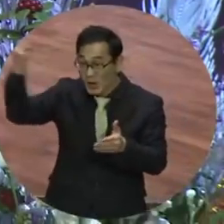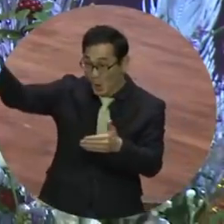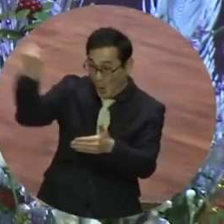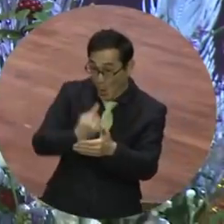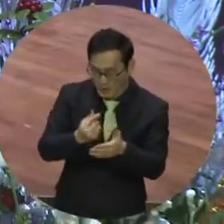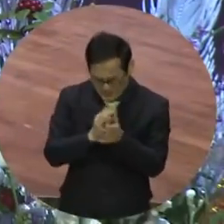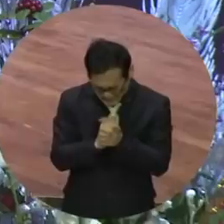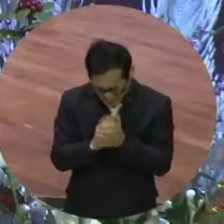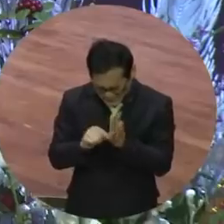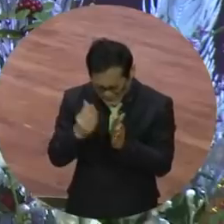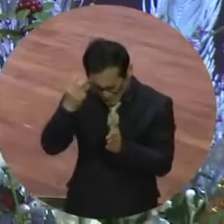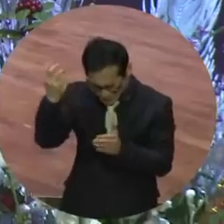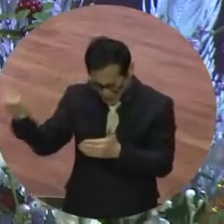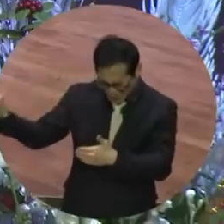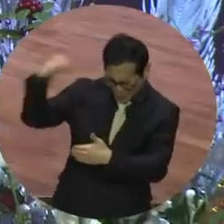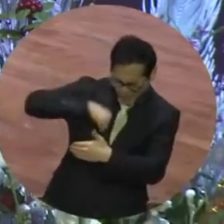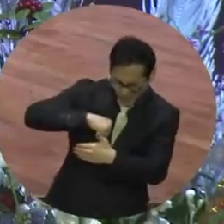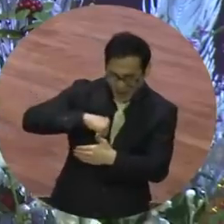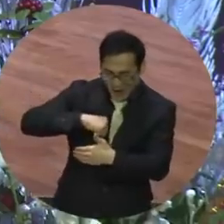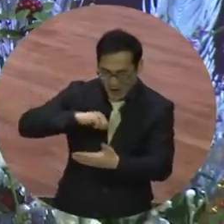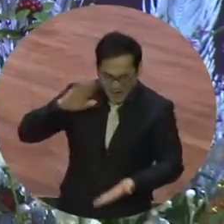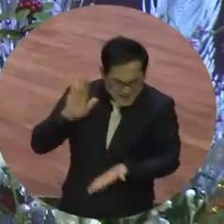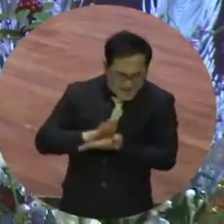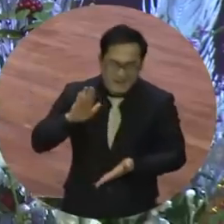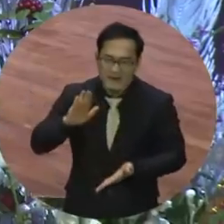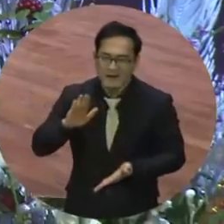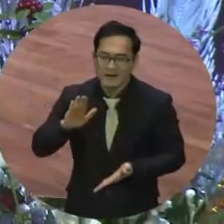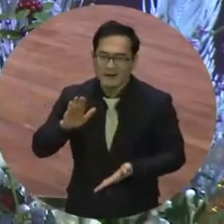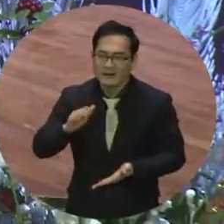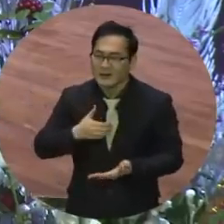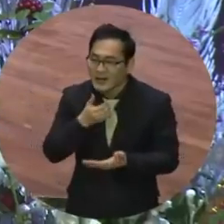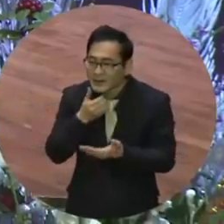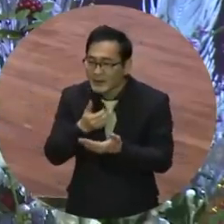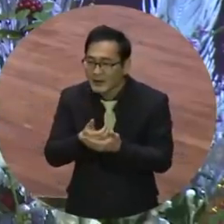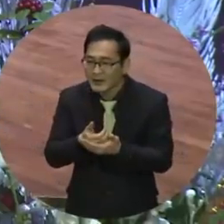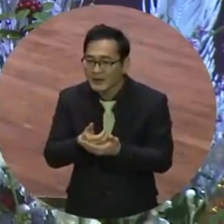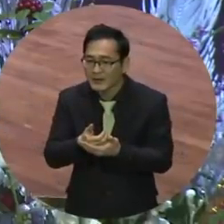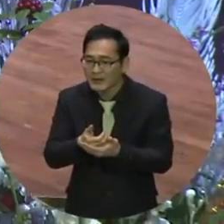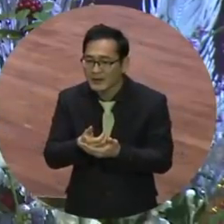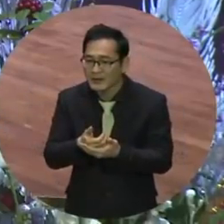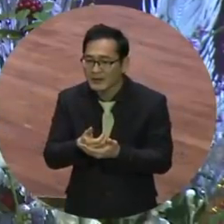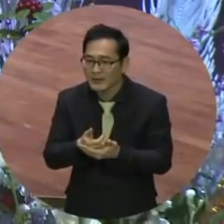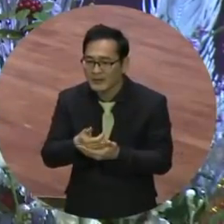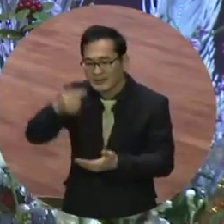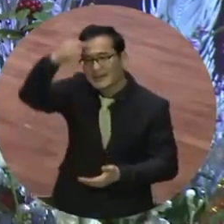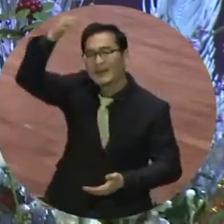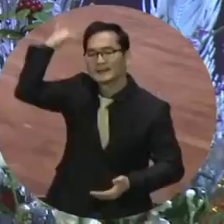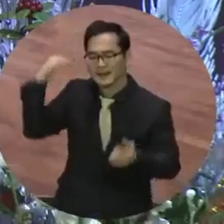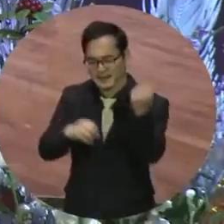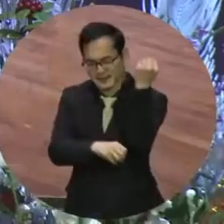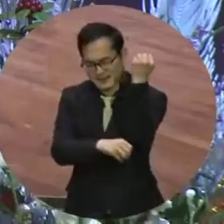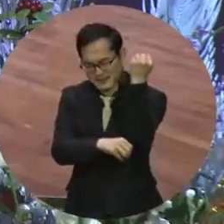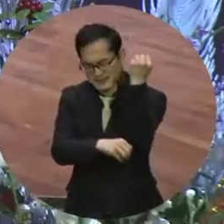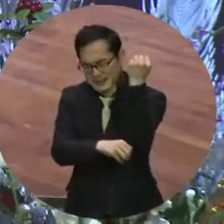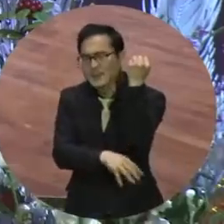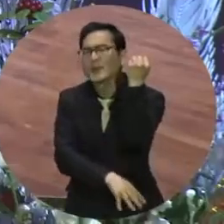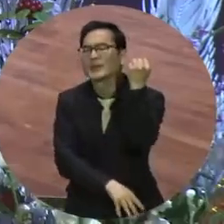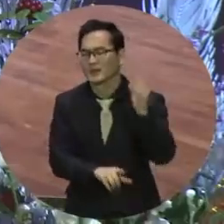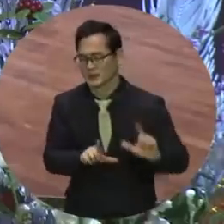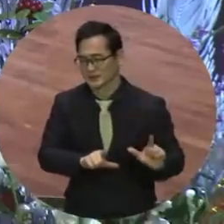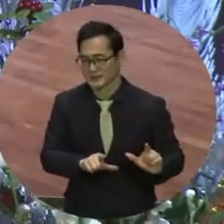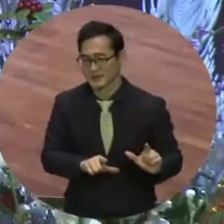기본. 모든 세상 살다가 문제 생기면 빨리 기본으로 돌아가야 돼. 운동선수들 또요,